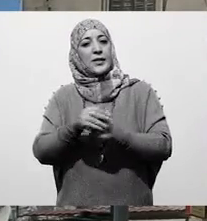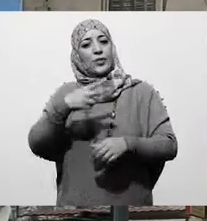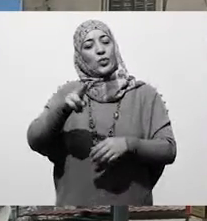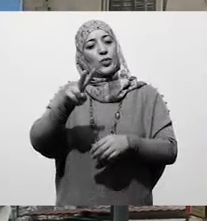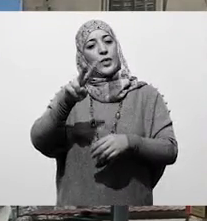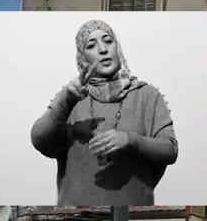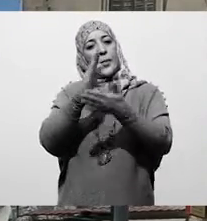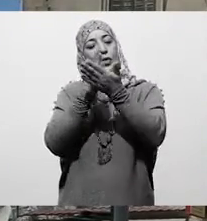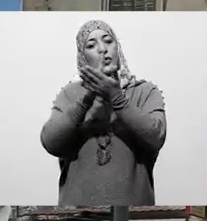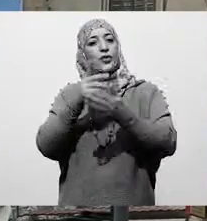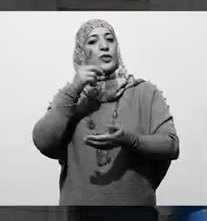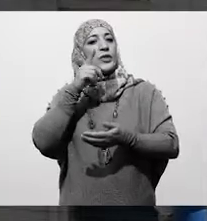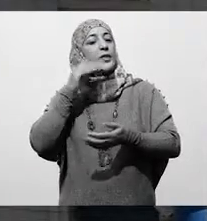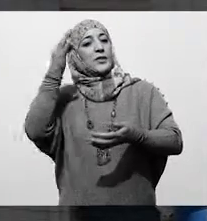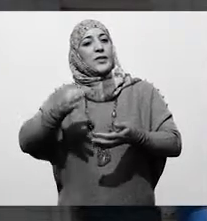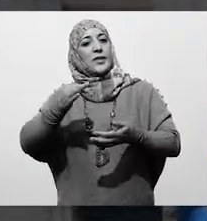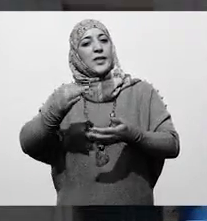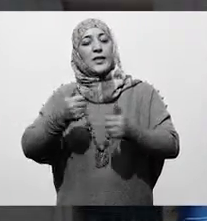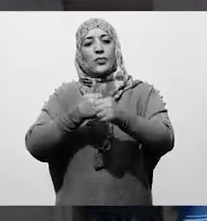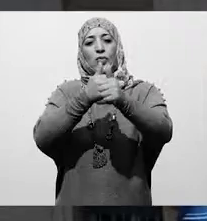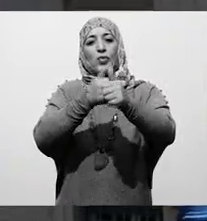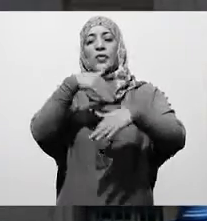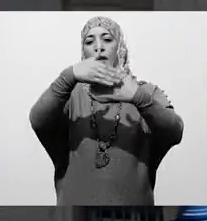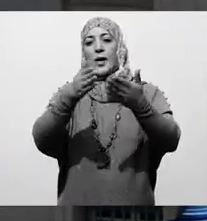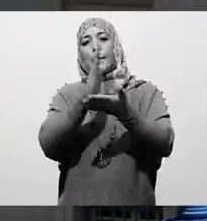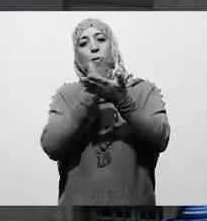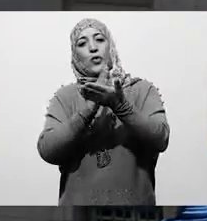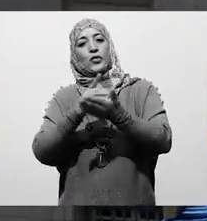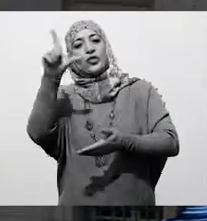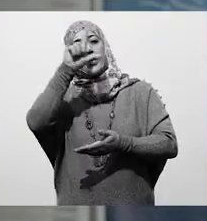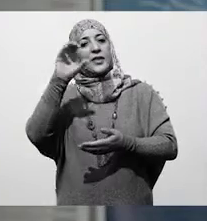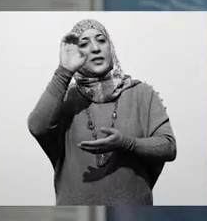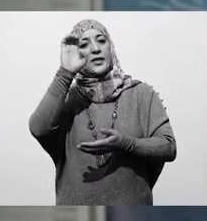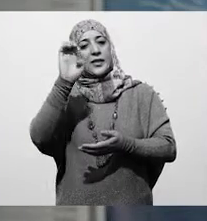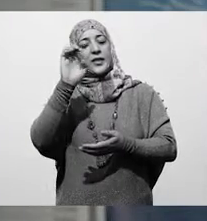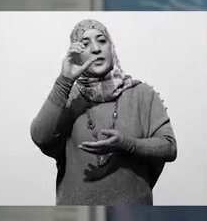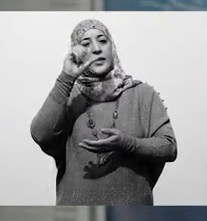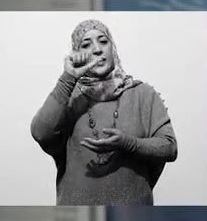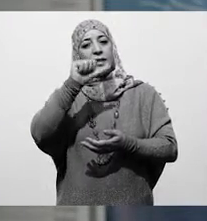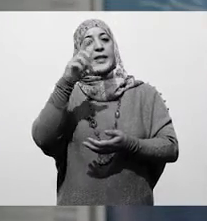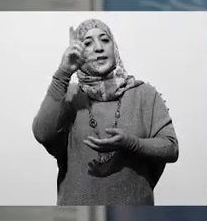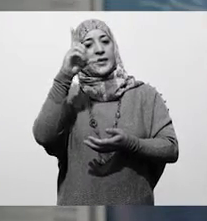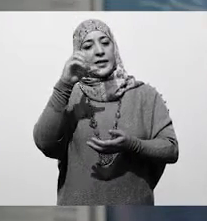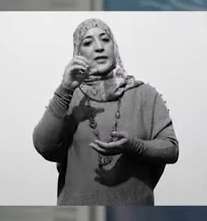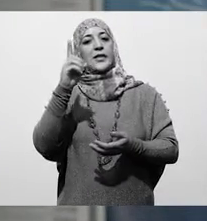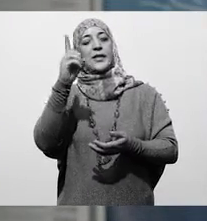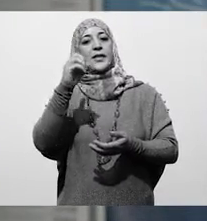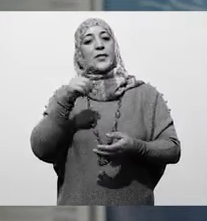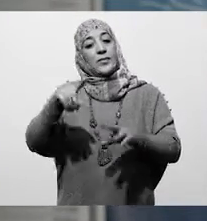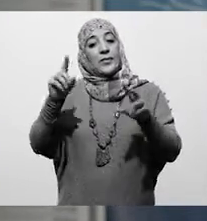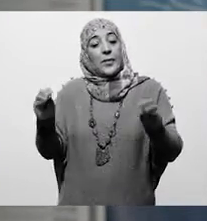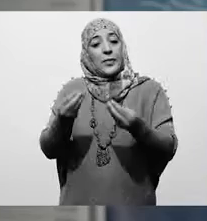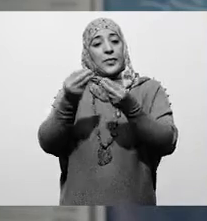une suite logique au projet précédent, donc le projet LEAD, qui a été mené entre Handicap